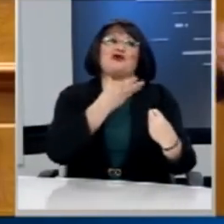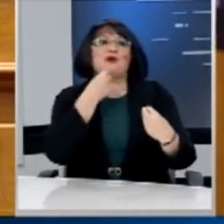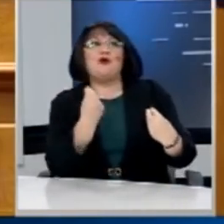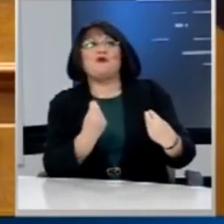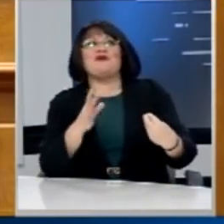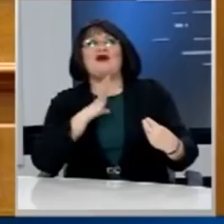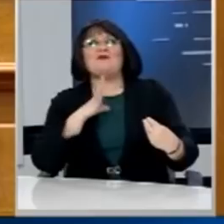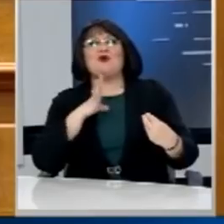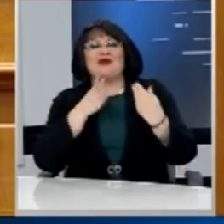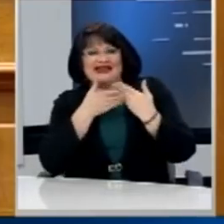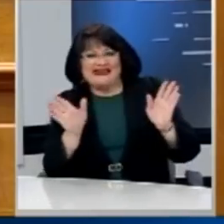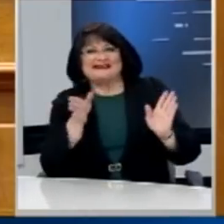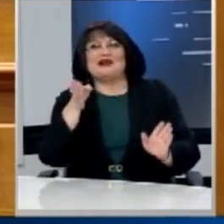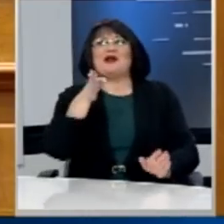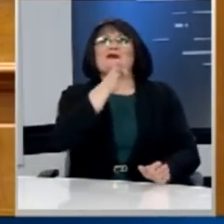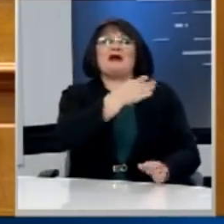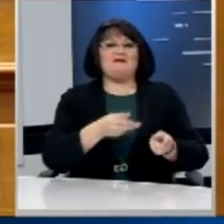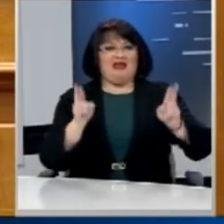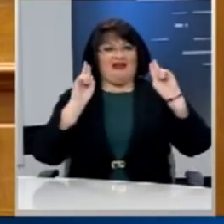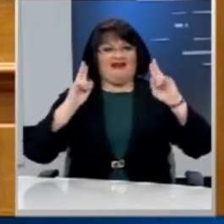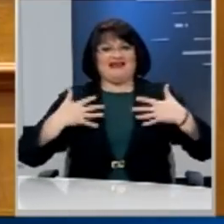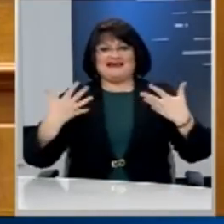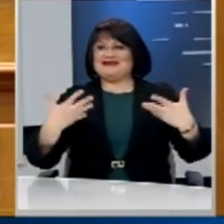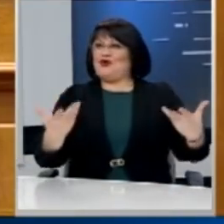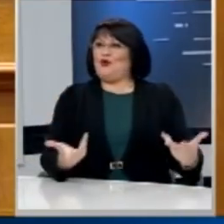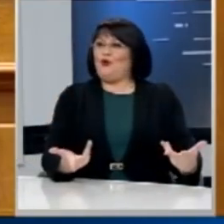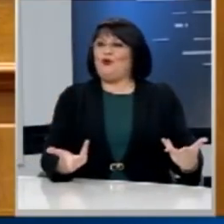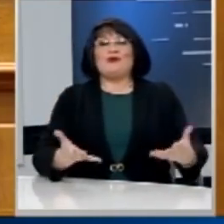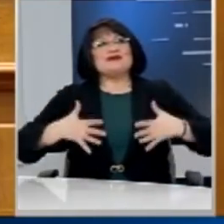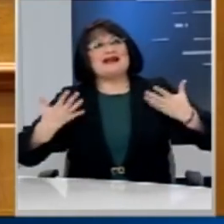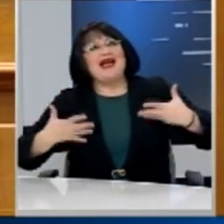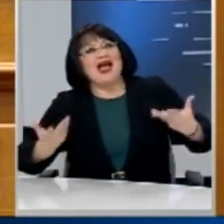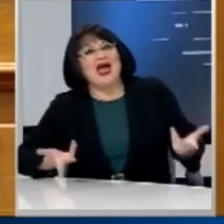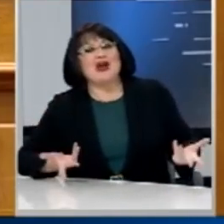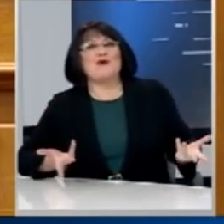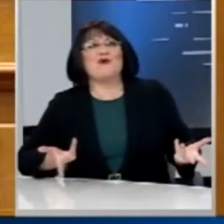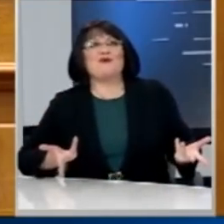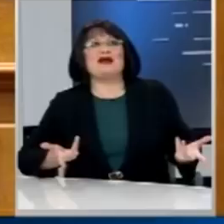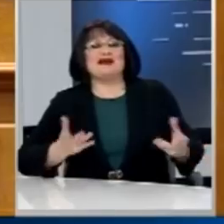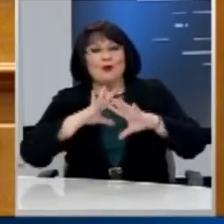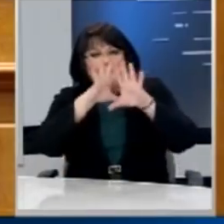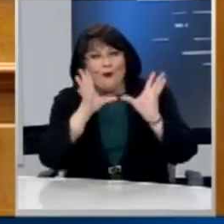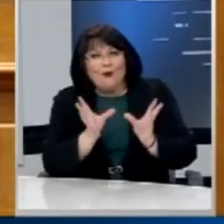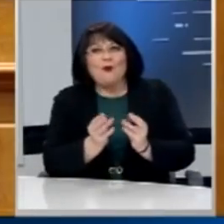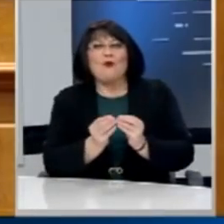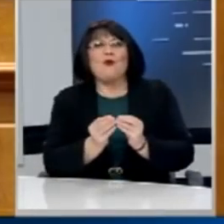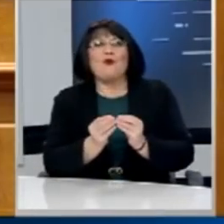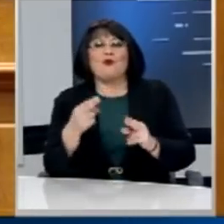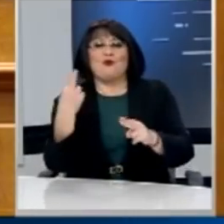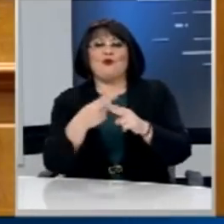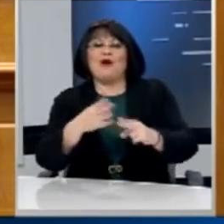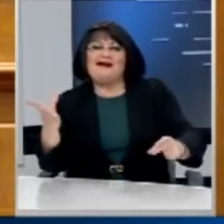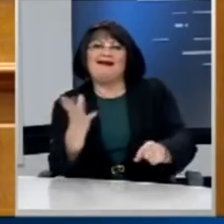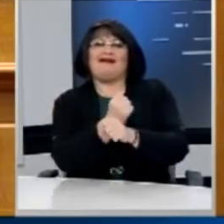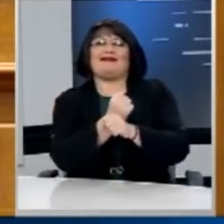πολίτες βγαίνετε από την αίθουσα εδώ, είναι πιο αισιόδοξοι, είναι πιο χαρούμενοι και αυτό συνιστά συνολικά μια μεγάλη